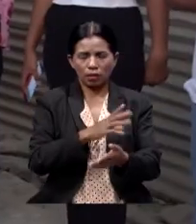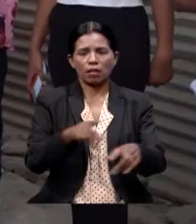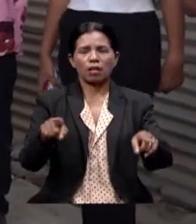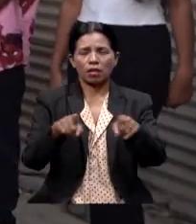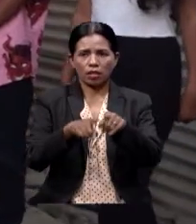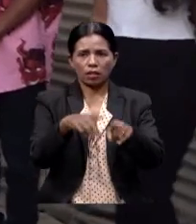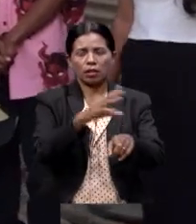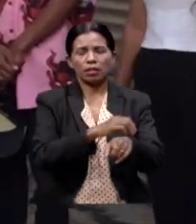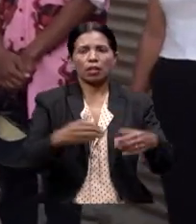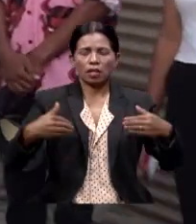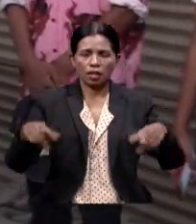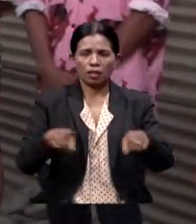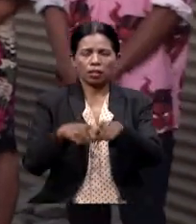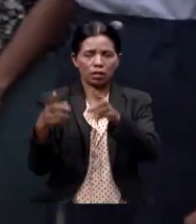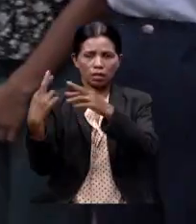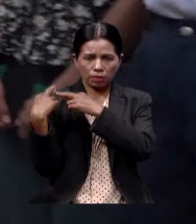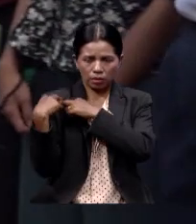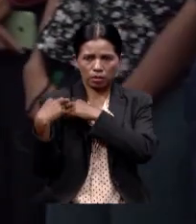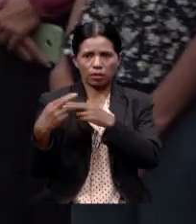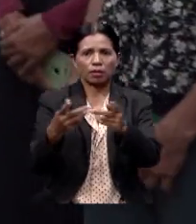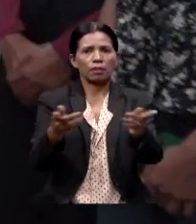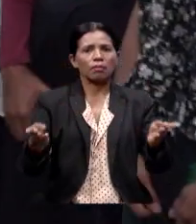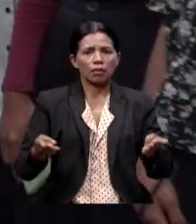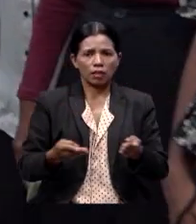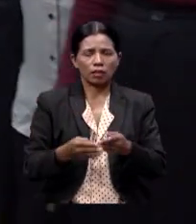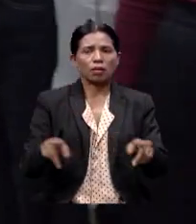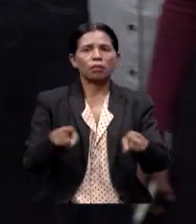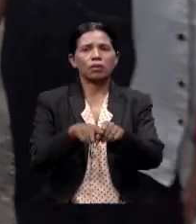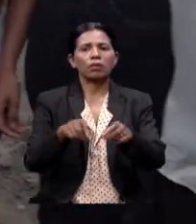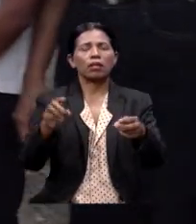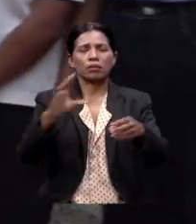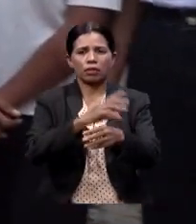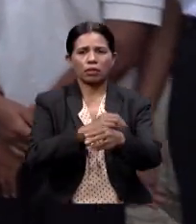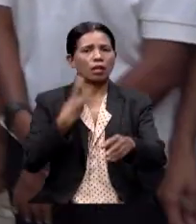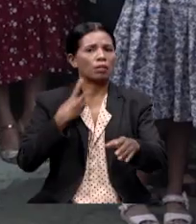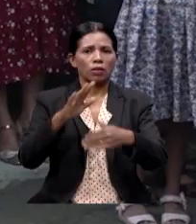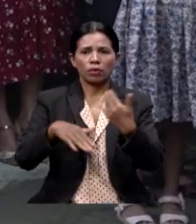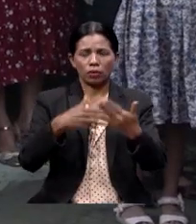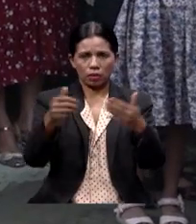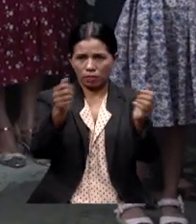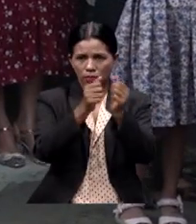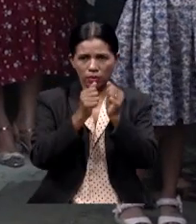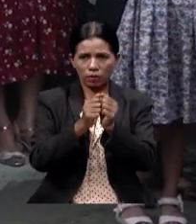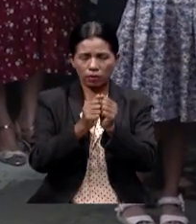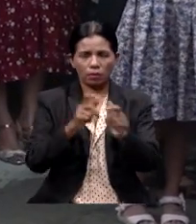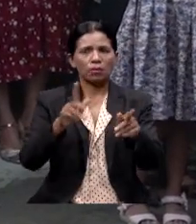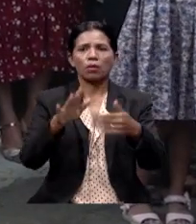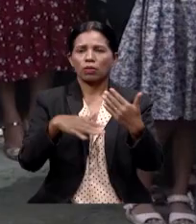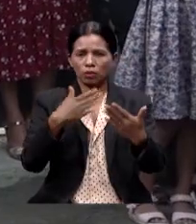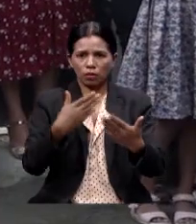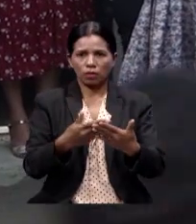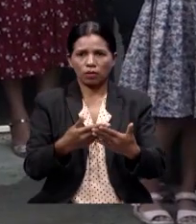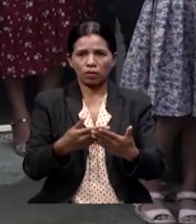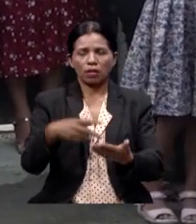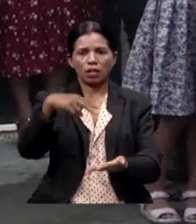semiang nuer responsal bayru no musuh mutu kohau ni struktura ser tomak Ami totu, hamutu, o sarani ser totu, hari